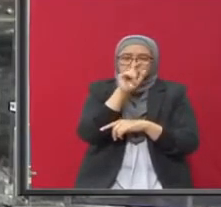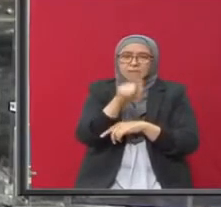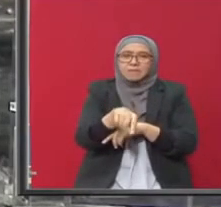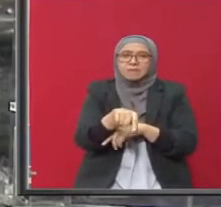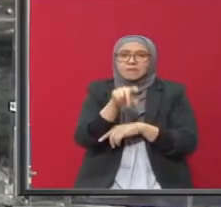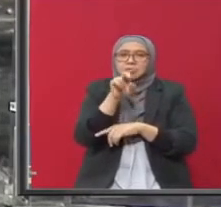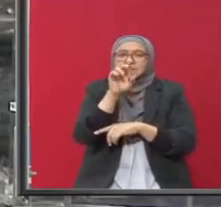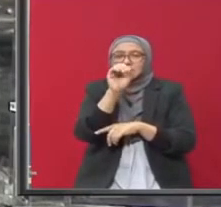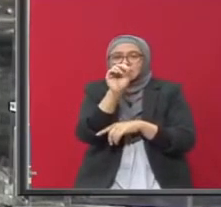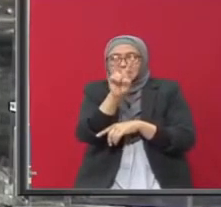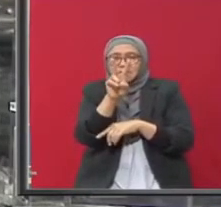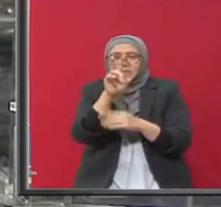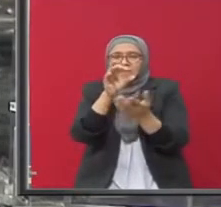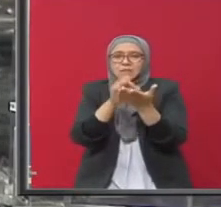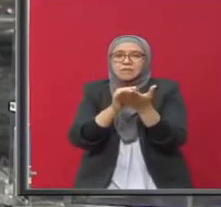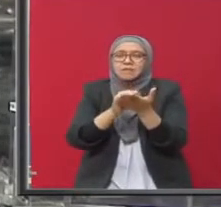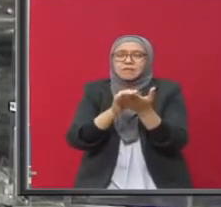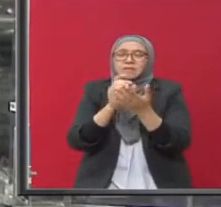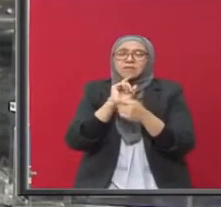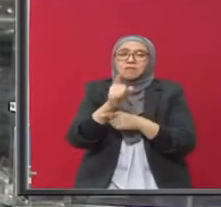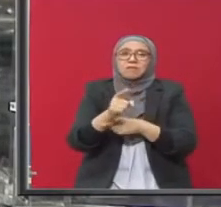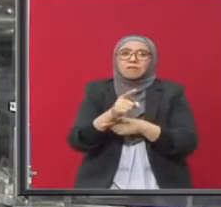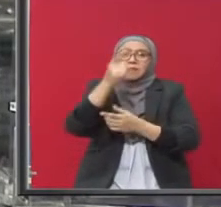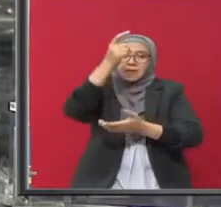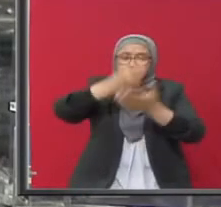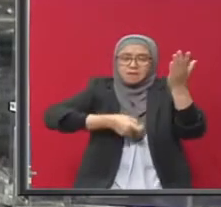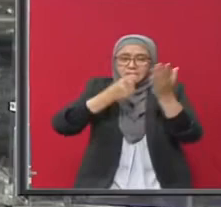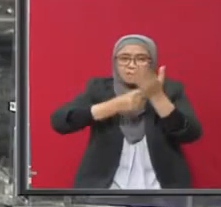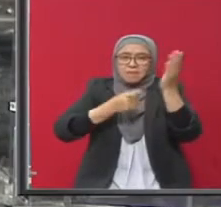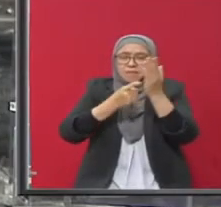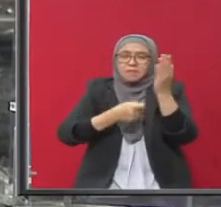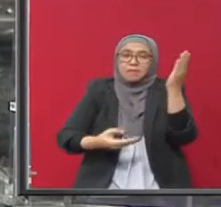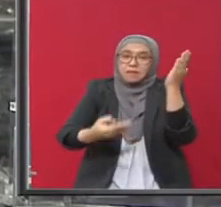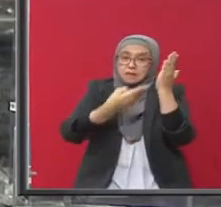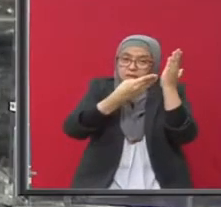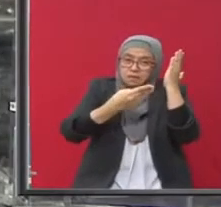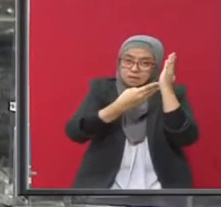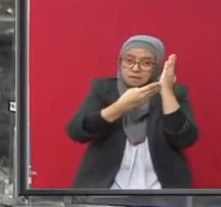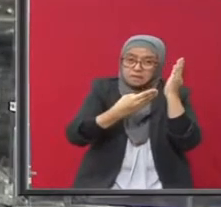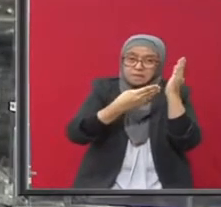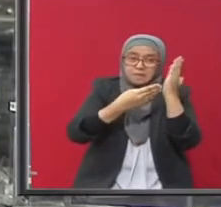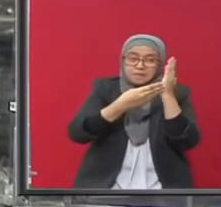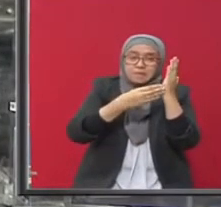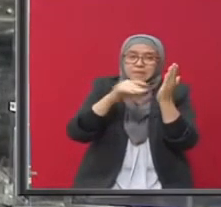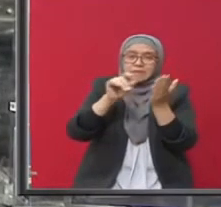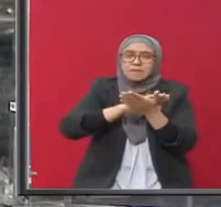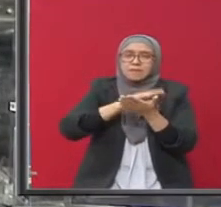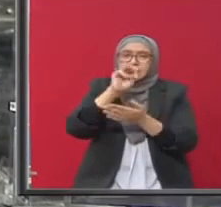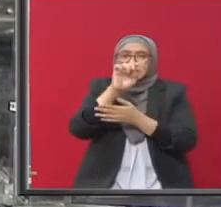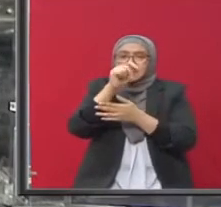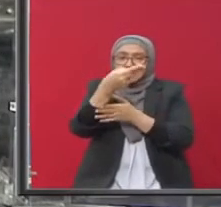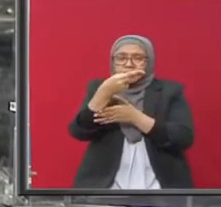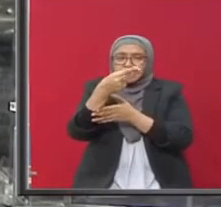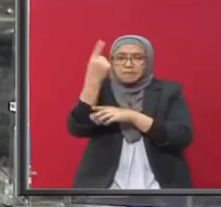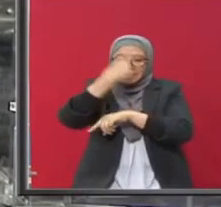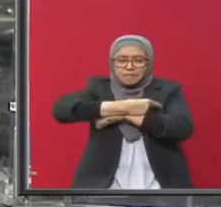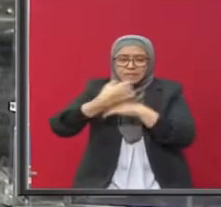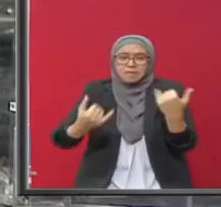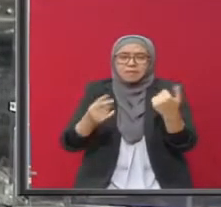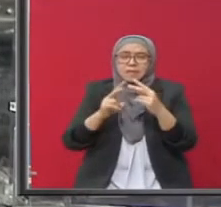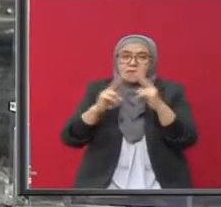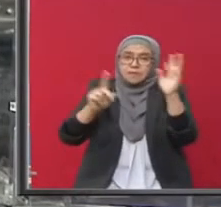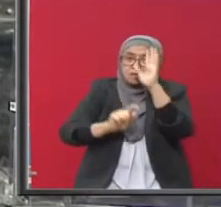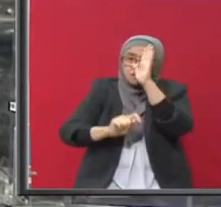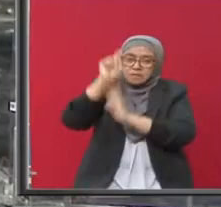RM749.25. Saya juga dimaklumkan harga sawit mentah RM3,500 hari ini adalah yang tertinggi sejak Mei